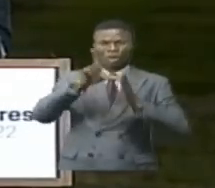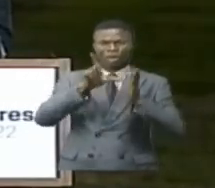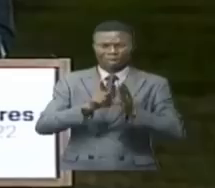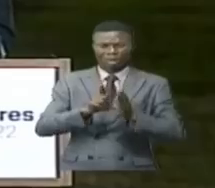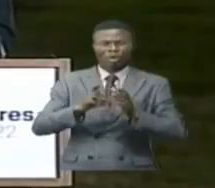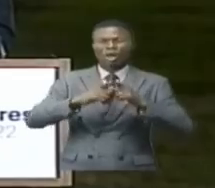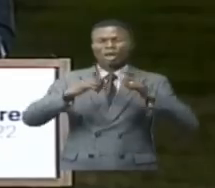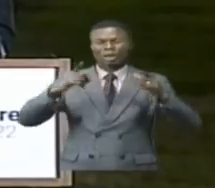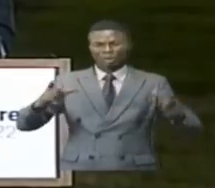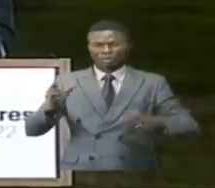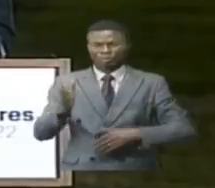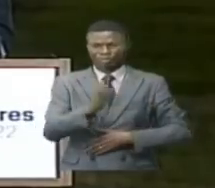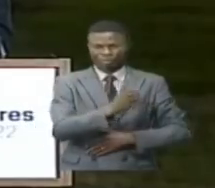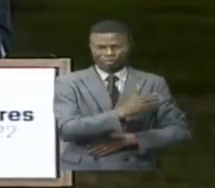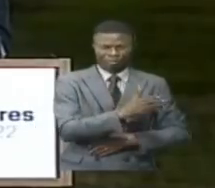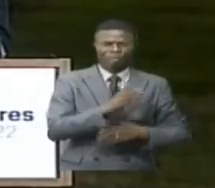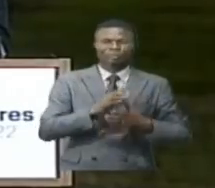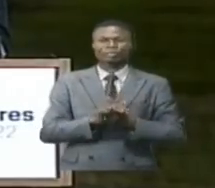élargies.